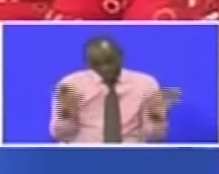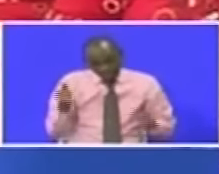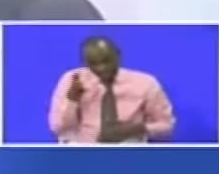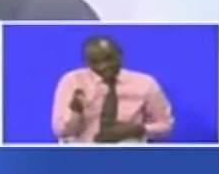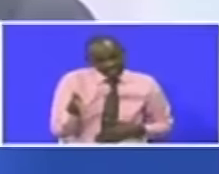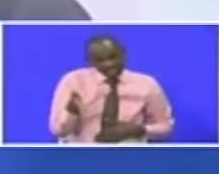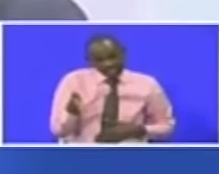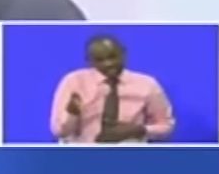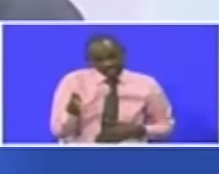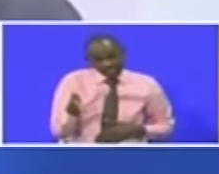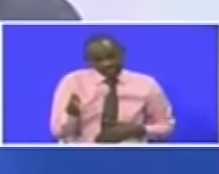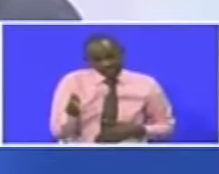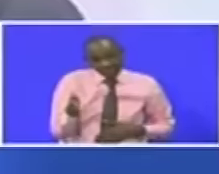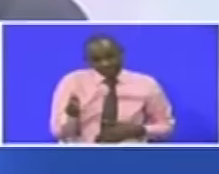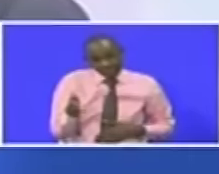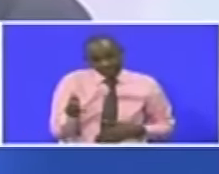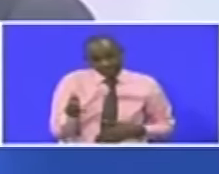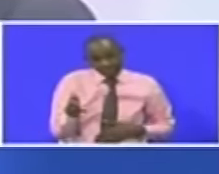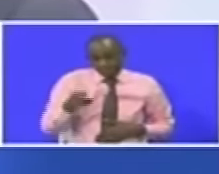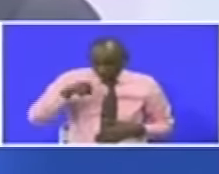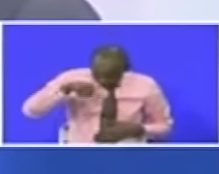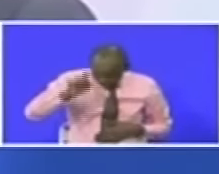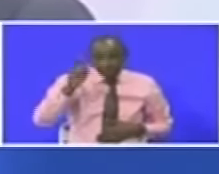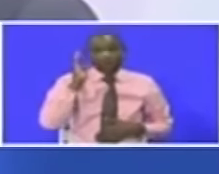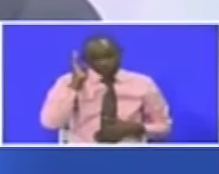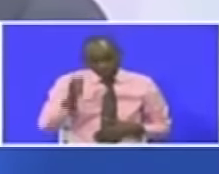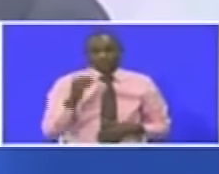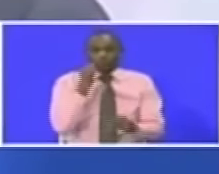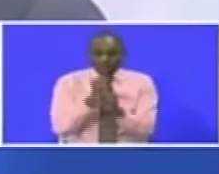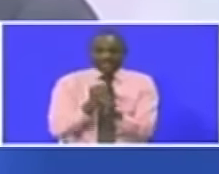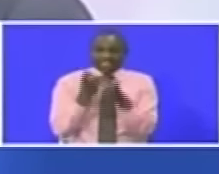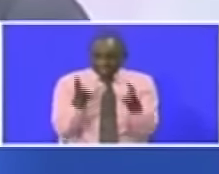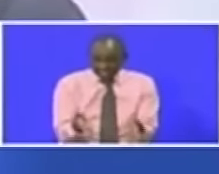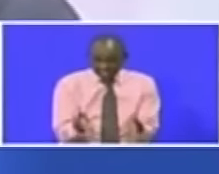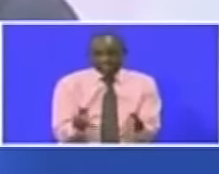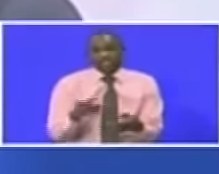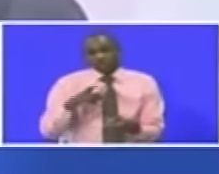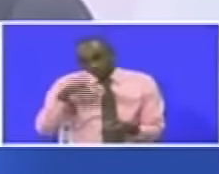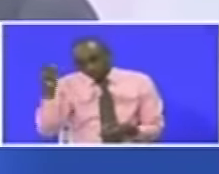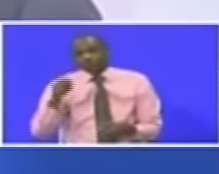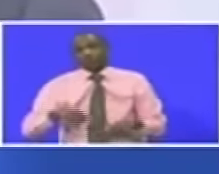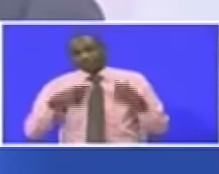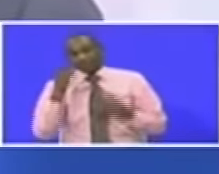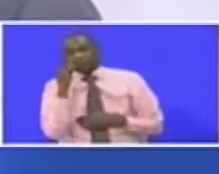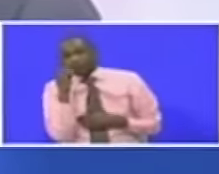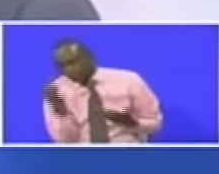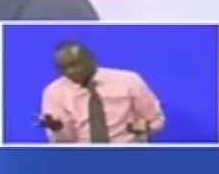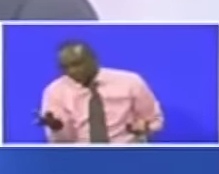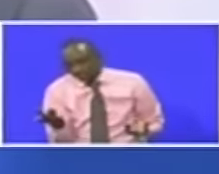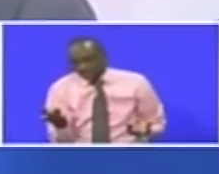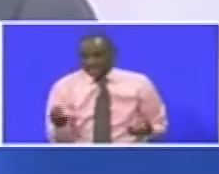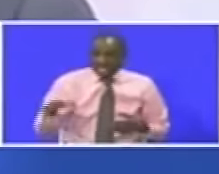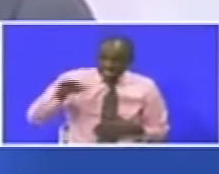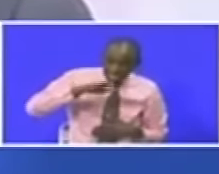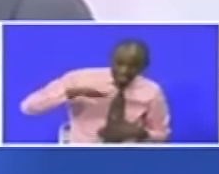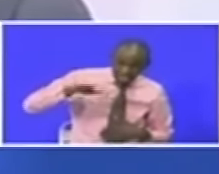mahali ambako nyinyi mtakuwa mkifanya kazi na kwenda kurudi nyumbani, mahali